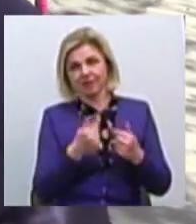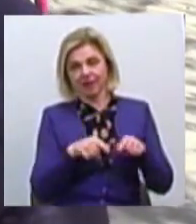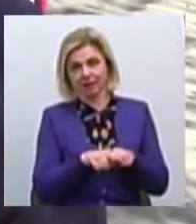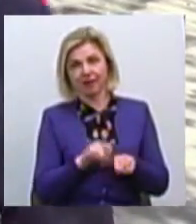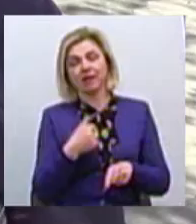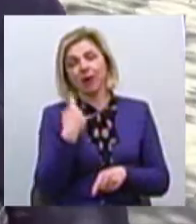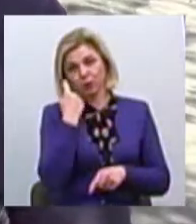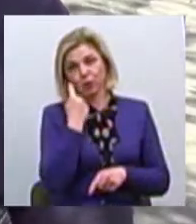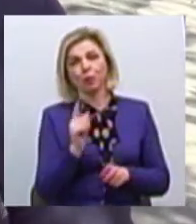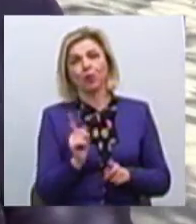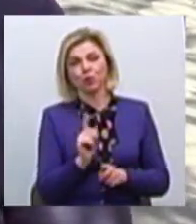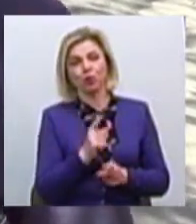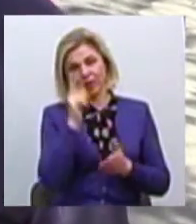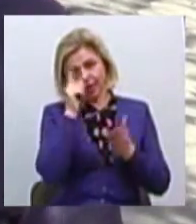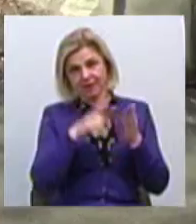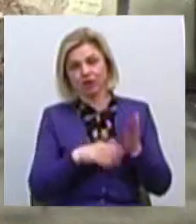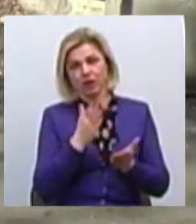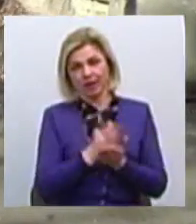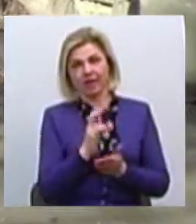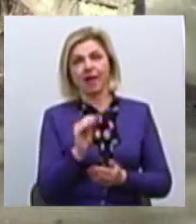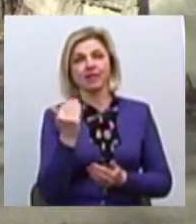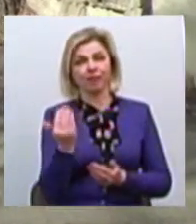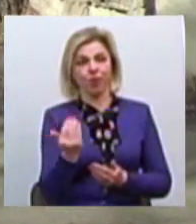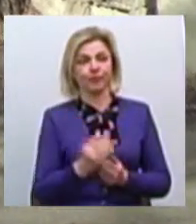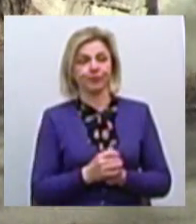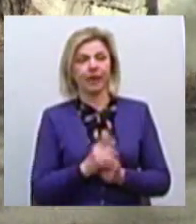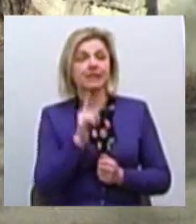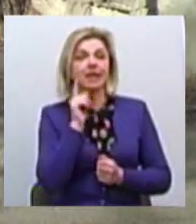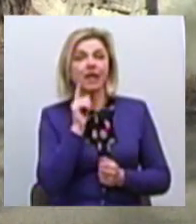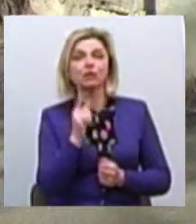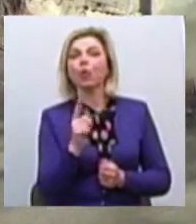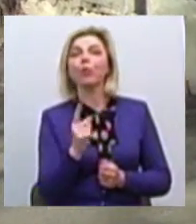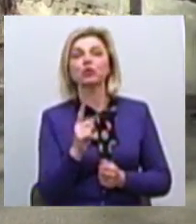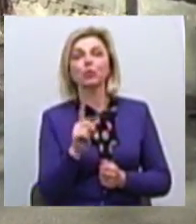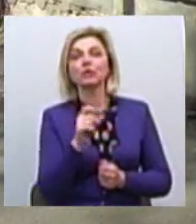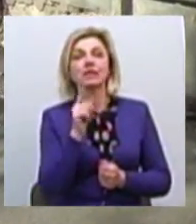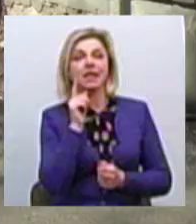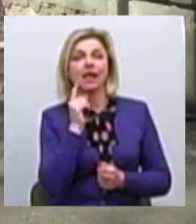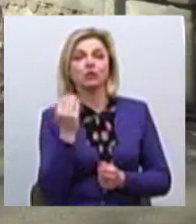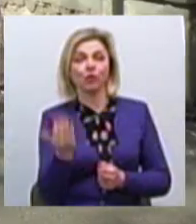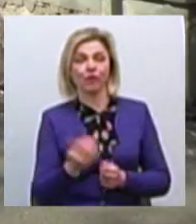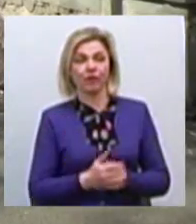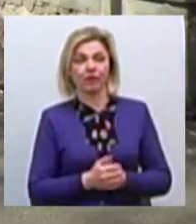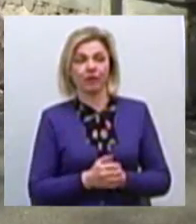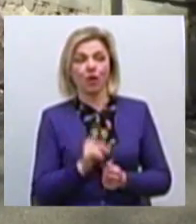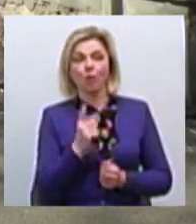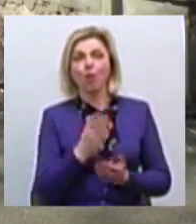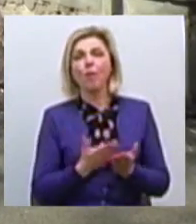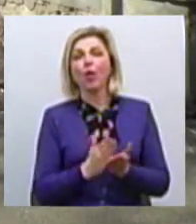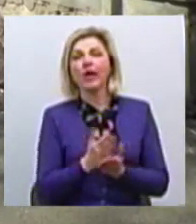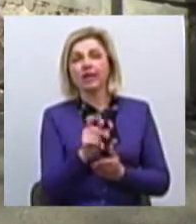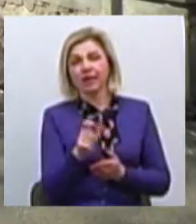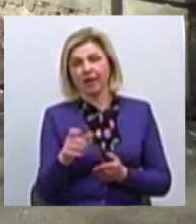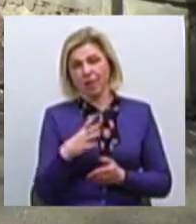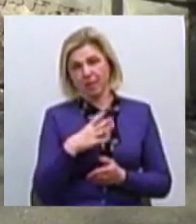що все-таки надія є на нього. За Зеленського. А чому саме за Зеленського? Тому що політиків було багато у